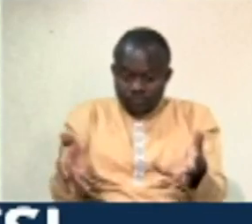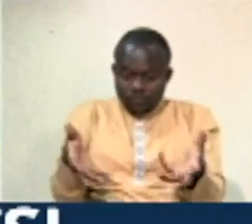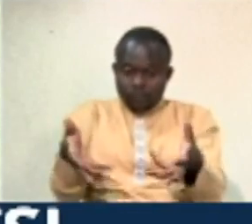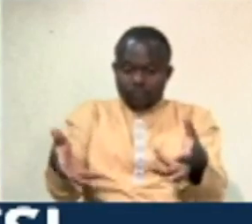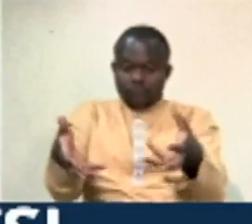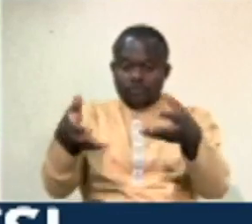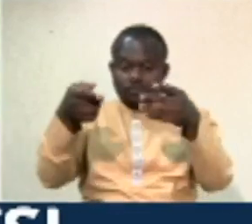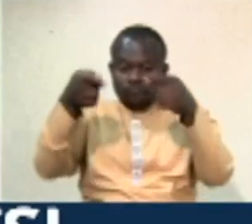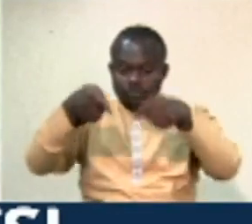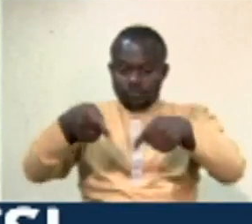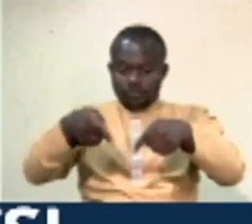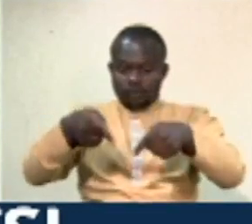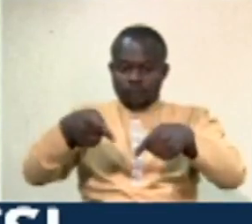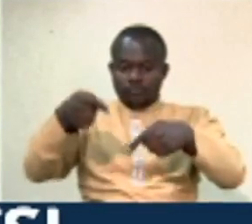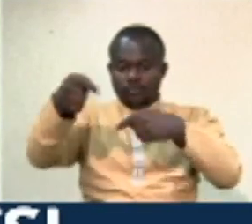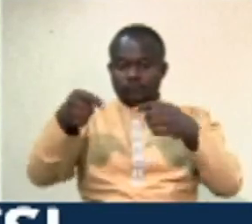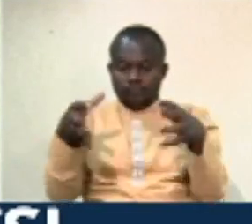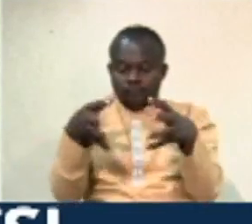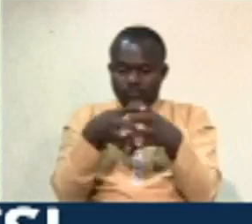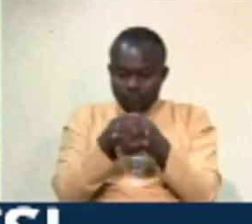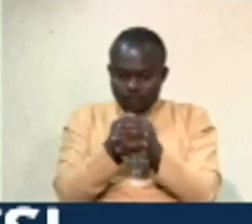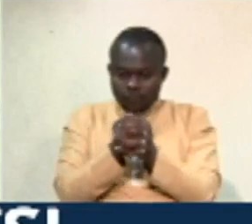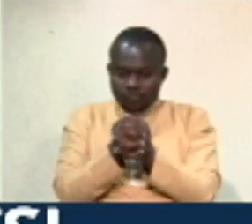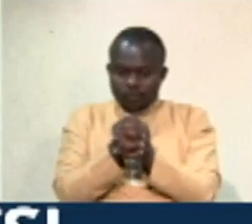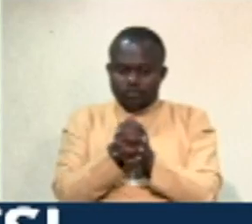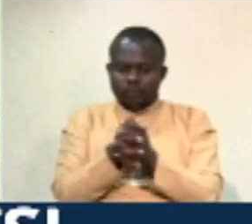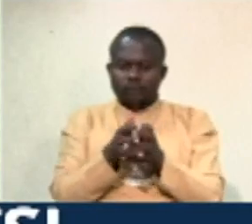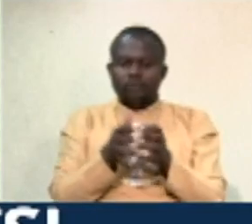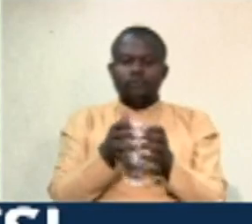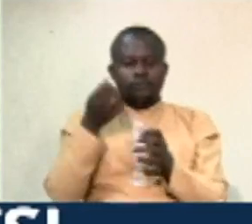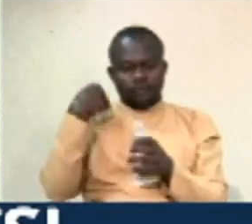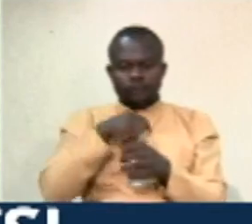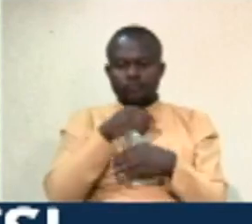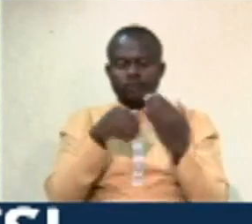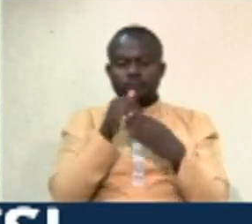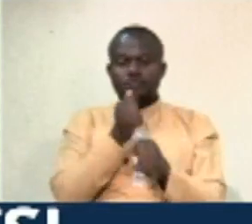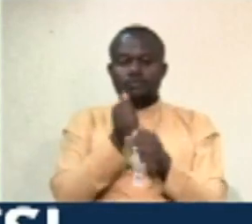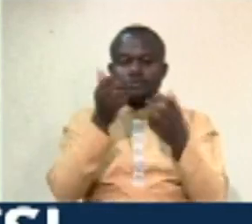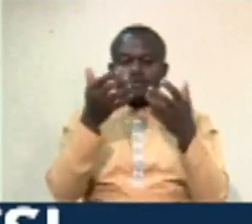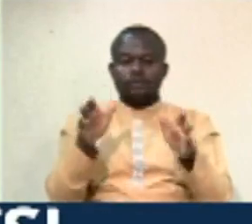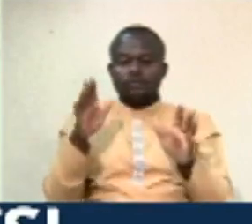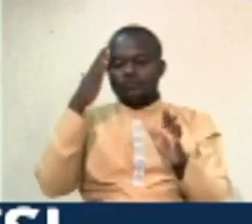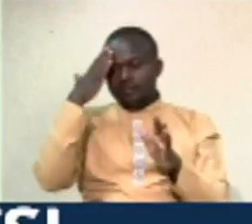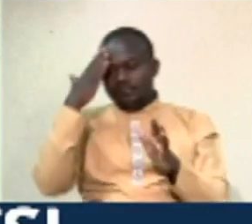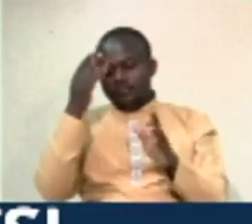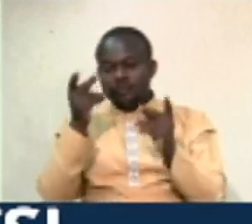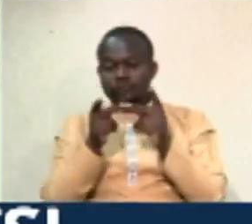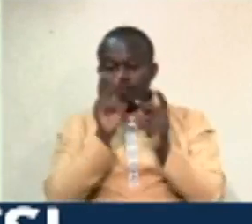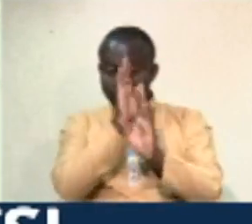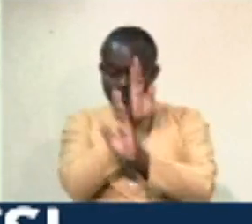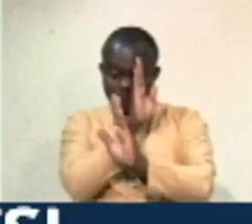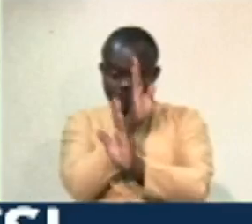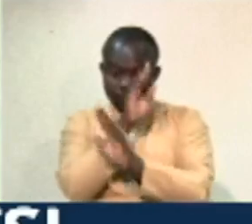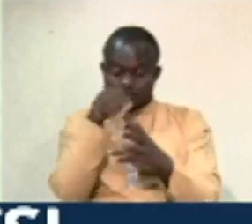bahuye abaturutse epfo na ruguru bahuye. Ubwo rero icyo nakoze gihe none narangije kumenya aho ndi bwihishe